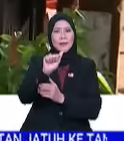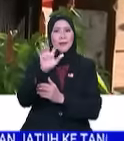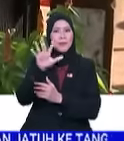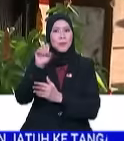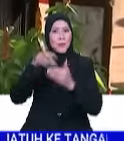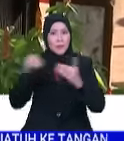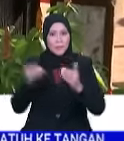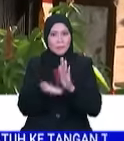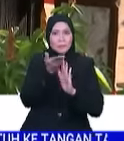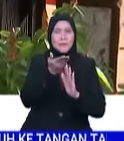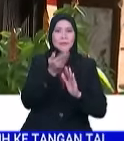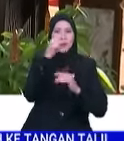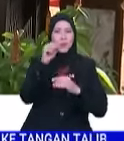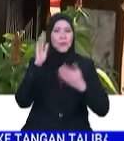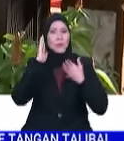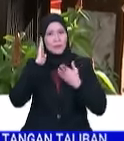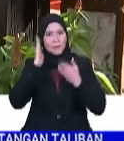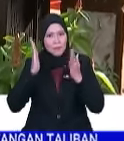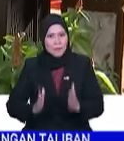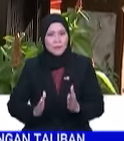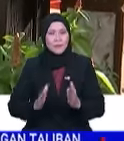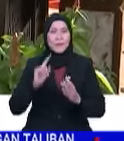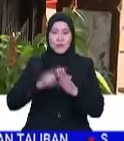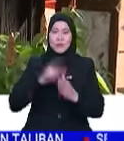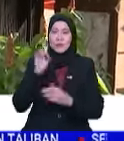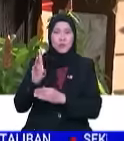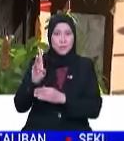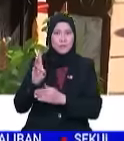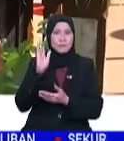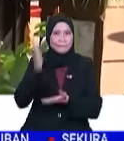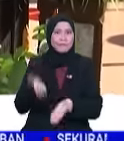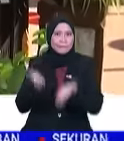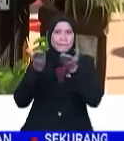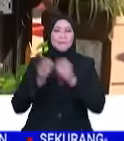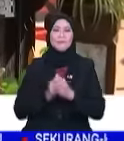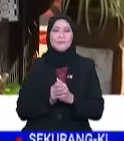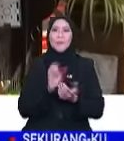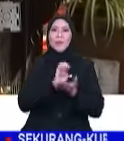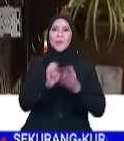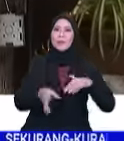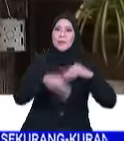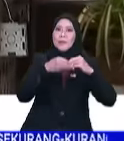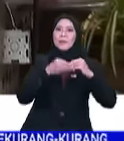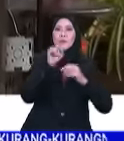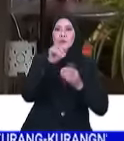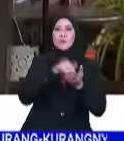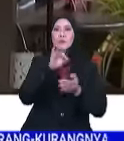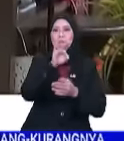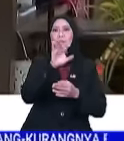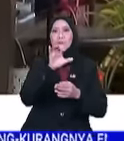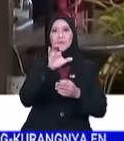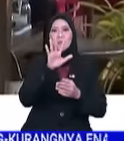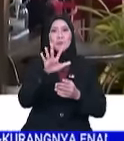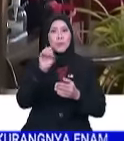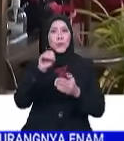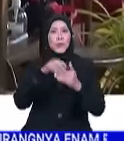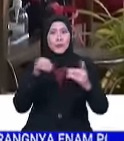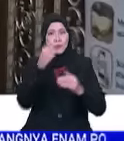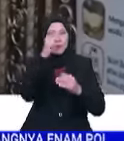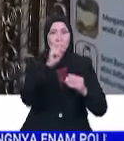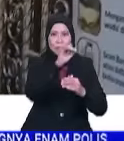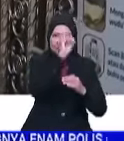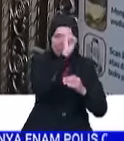RM50 bagi bilal berkuat kuasa Julai lalu. Jumlah keseluruhan allowan tambahan adalah RM1,850 bagi imam